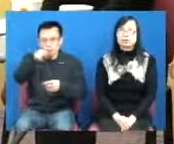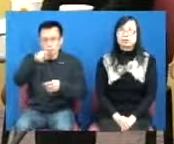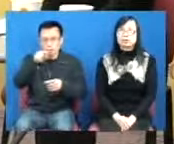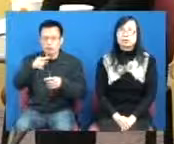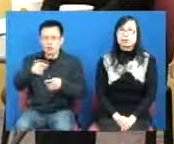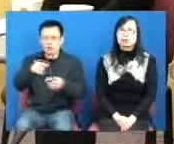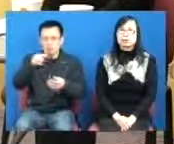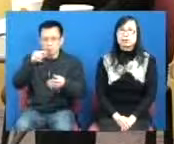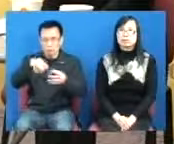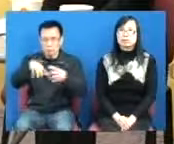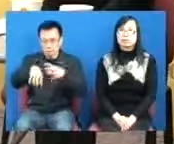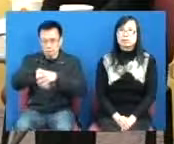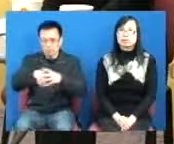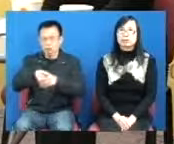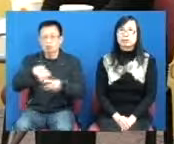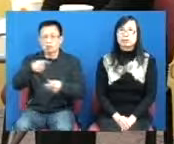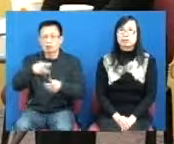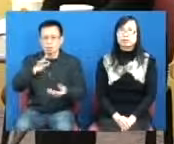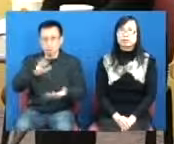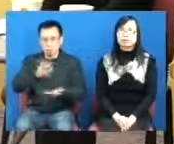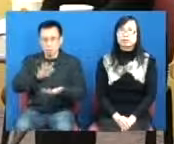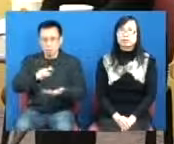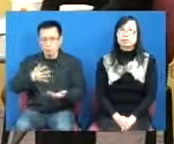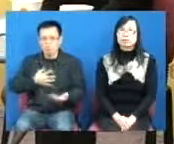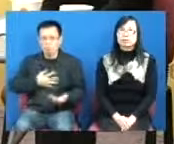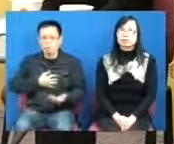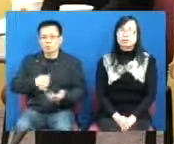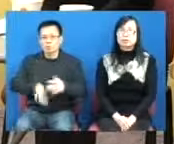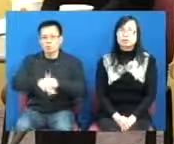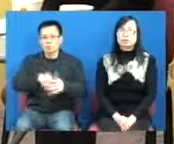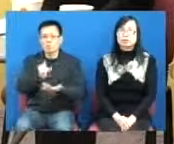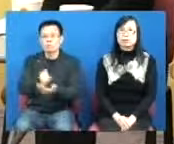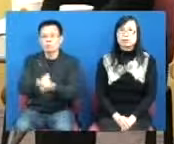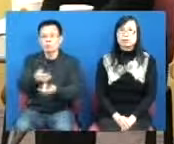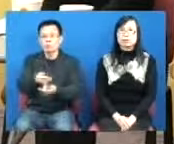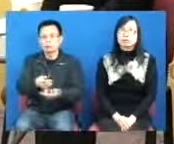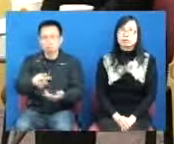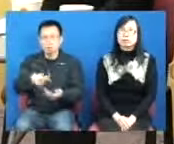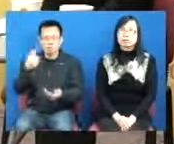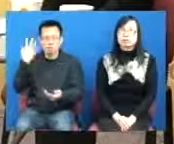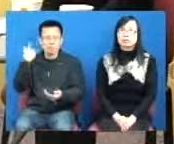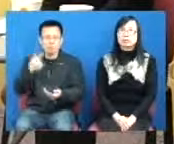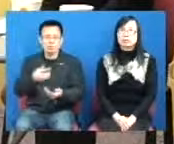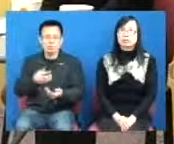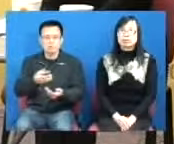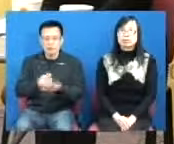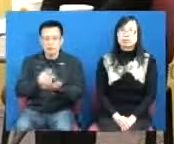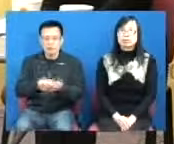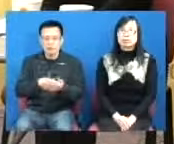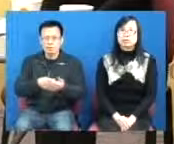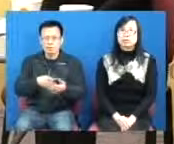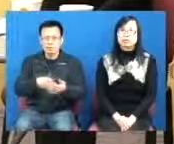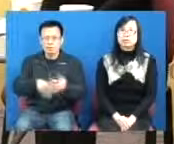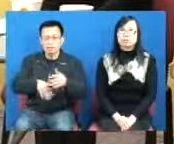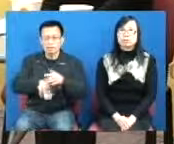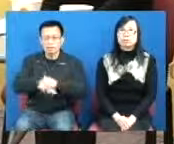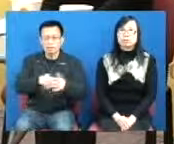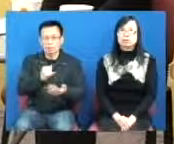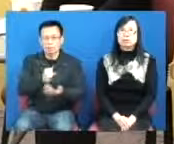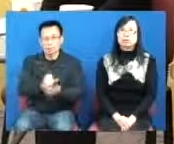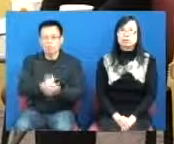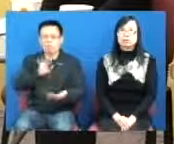他就會問你我可以預留一個位置給你我亦做過小孩子我試過預留了一個位置然後就沒有去到的也很坦白